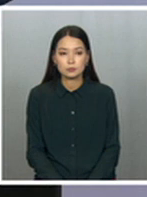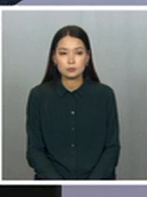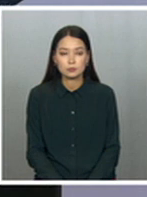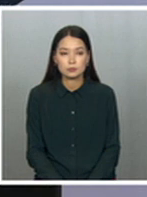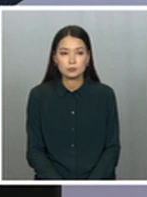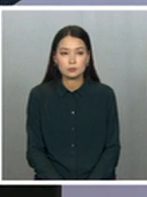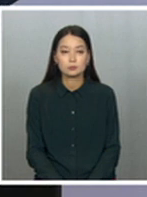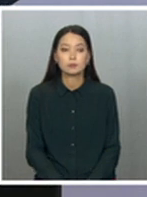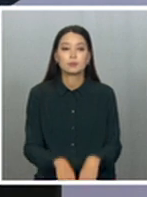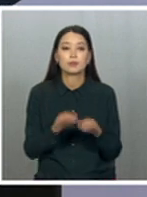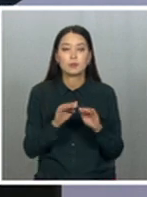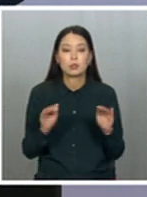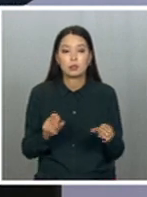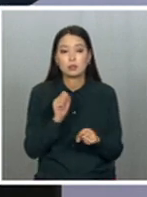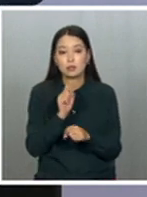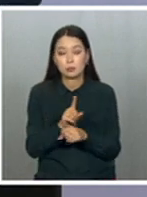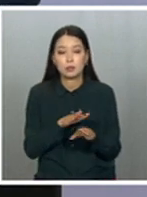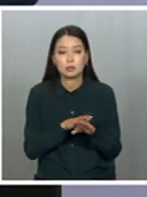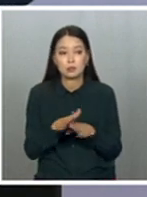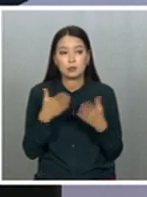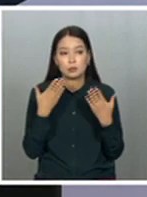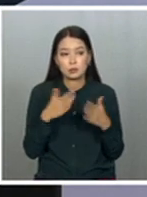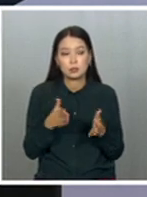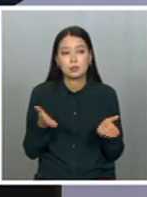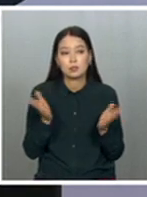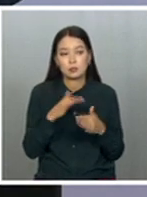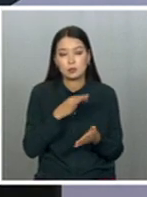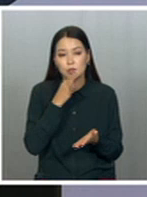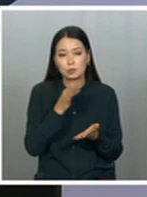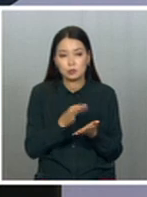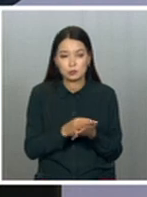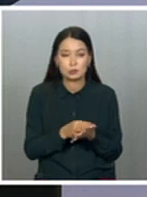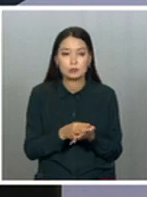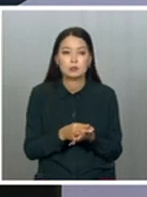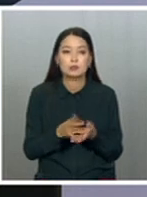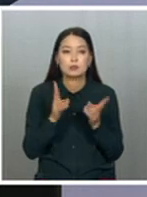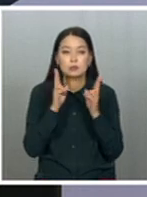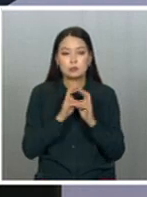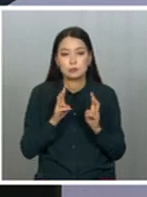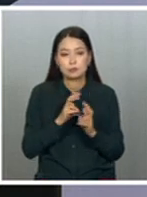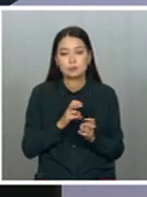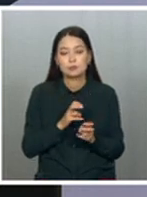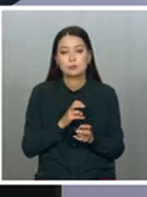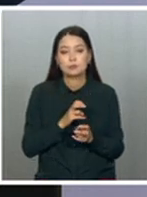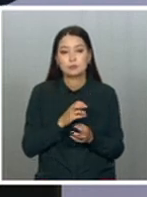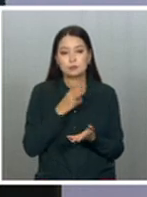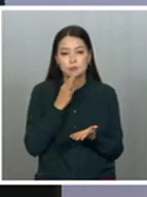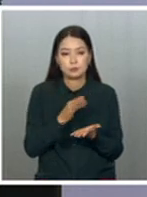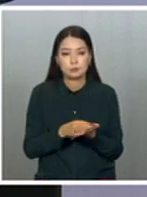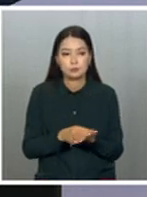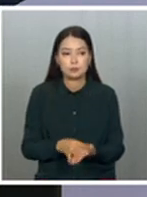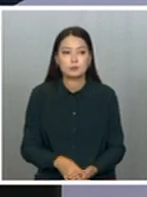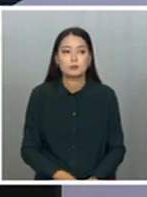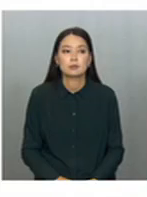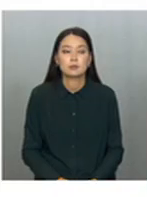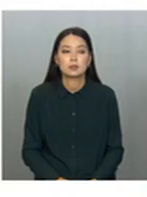Балалар, тапсырмамен сәтті жұмыстандыңыздар деген ойдамын. Ендеше берілген анықтамалардың ішінен дұрыс бұрысын бірге анықтап көрейік.